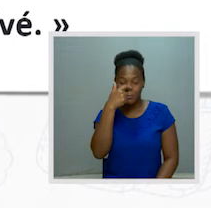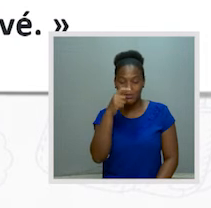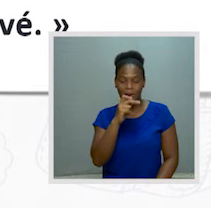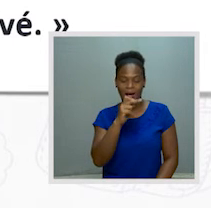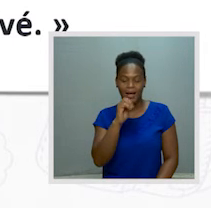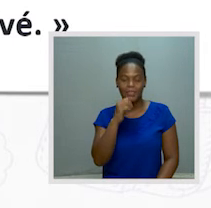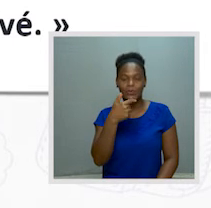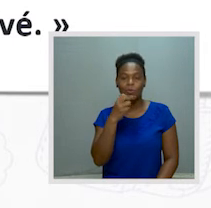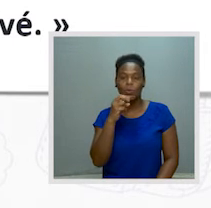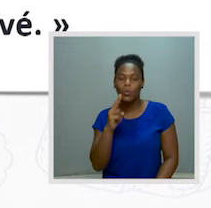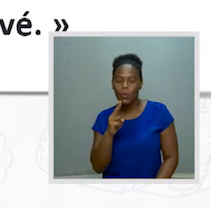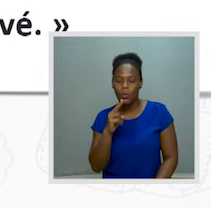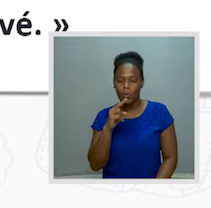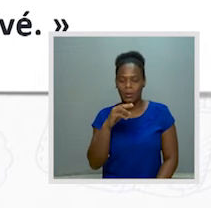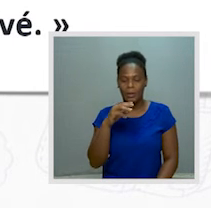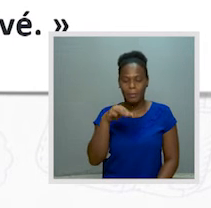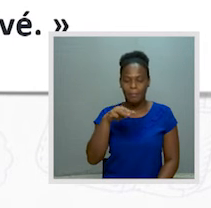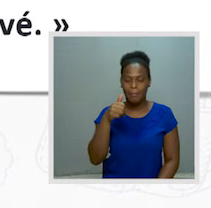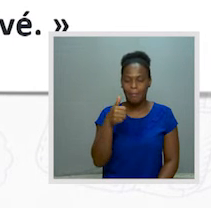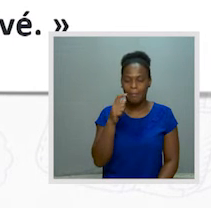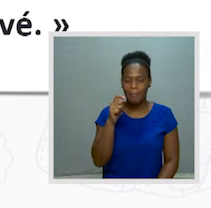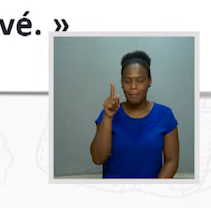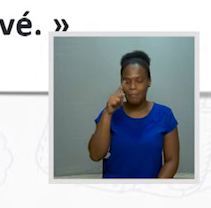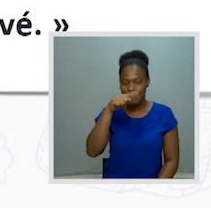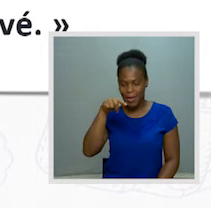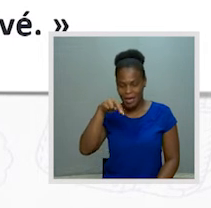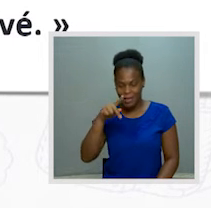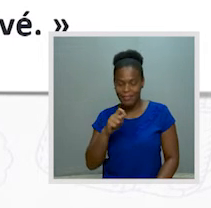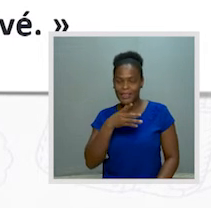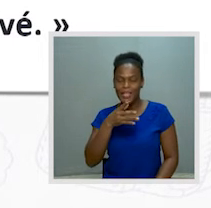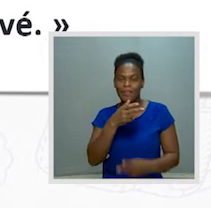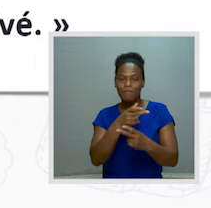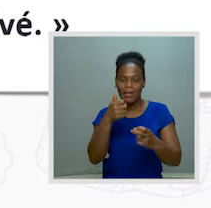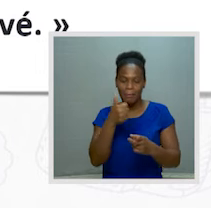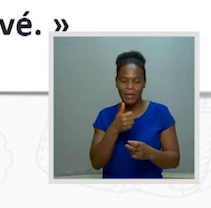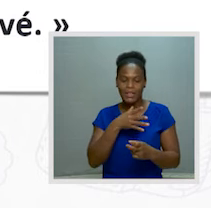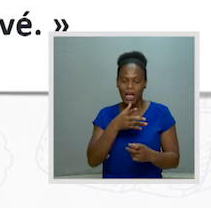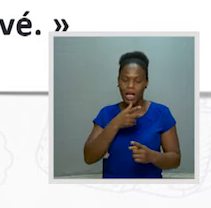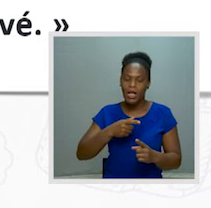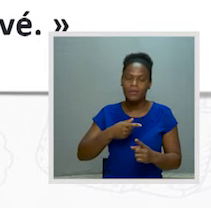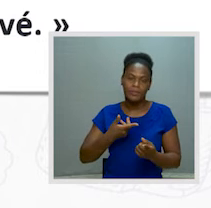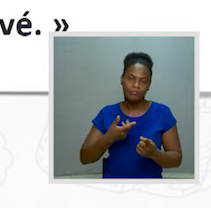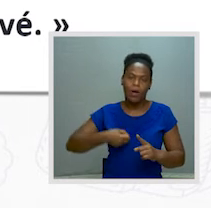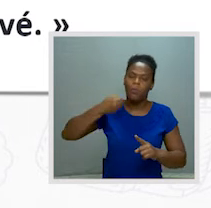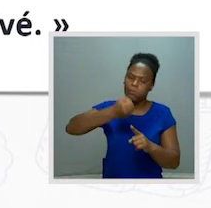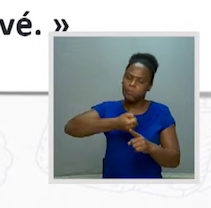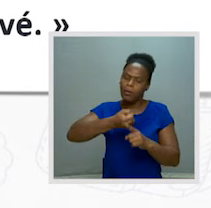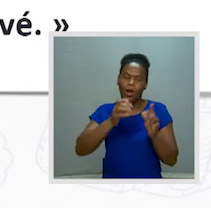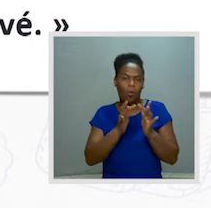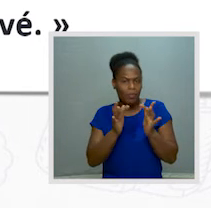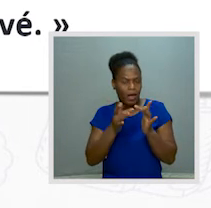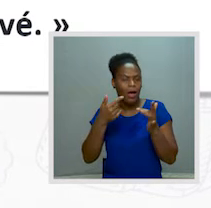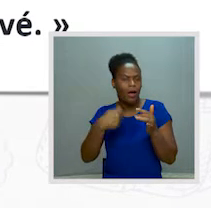avons Astumben. Qu'est-ce qu'elle dit? La phrase B. Donc, le défi, c'est de garder